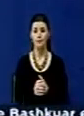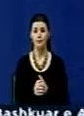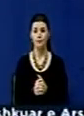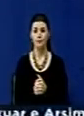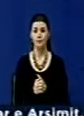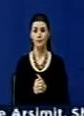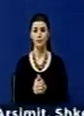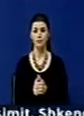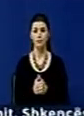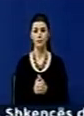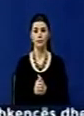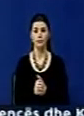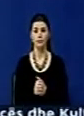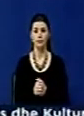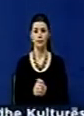Kadriaj.